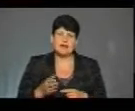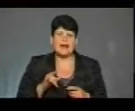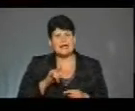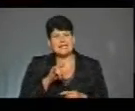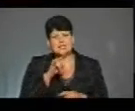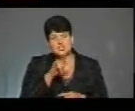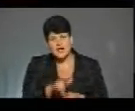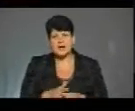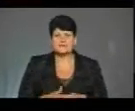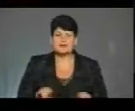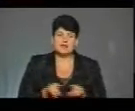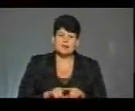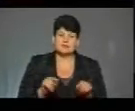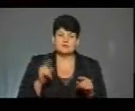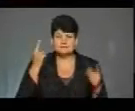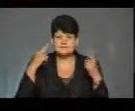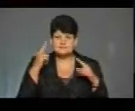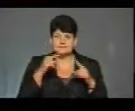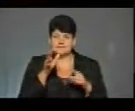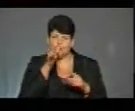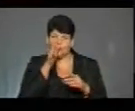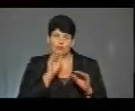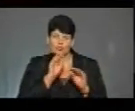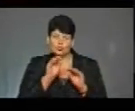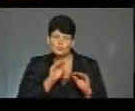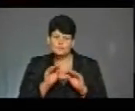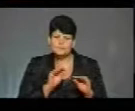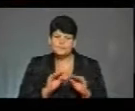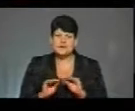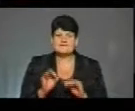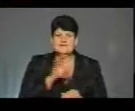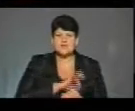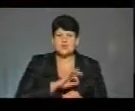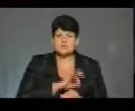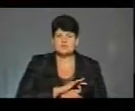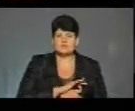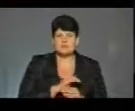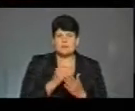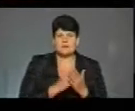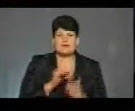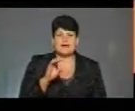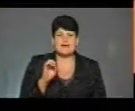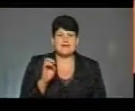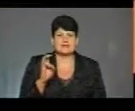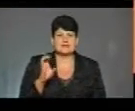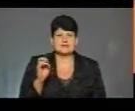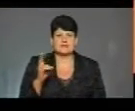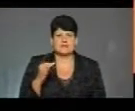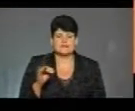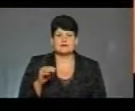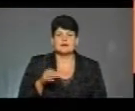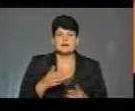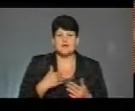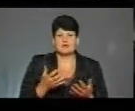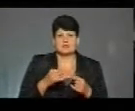літачка. Також створювали анімацію в програмі Krita і використовували програму Inkscape векторну. Я отримала